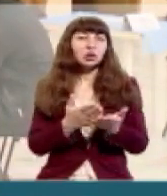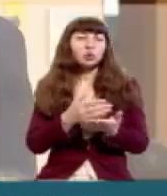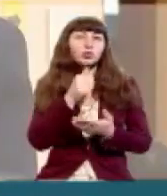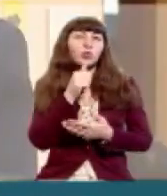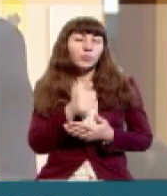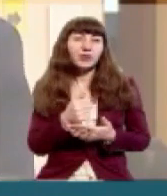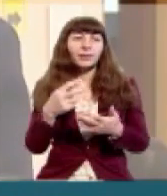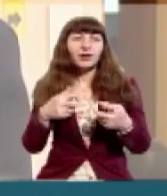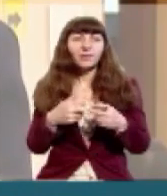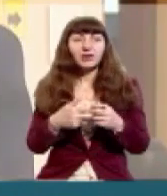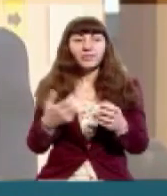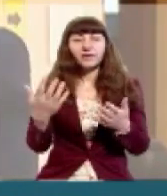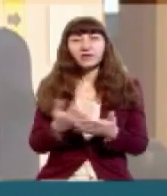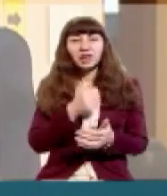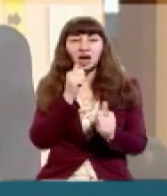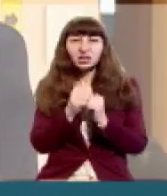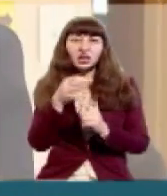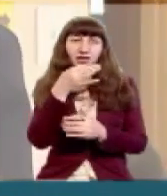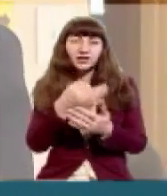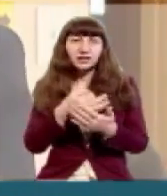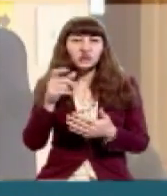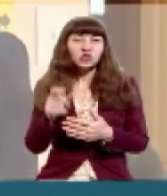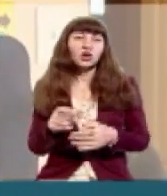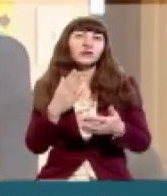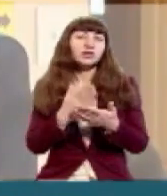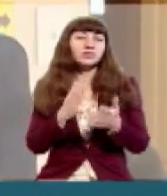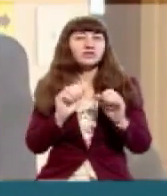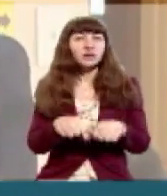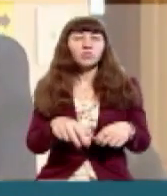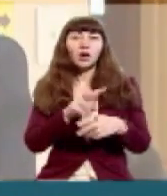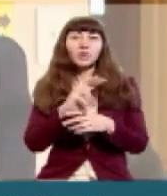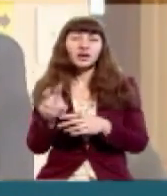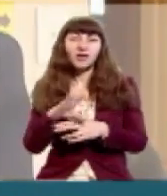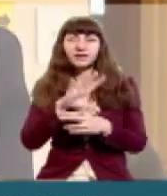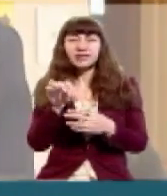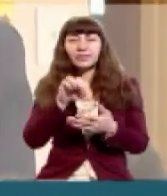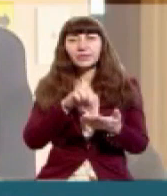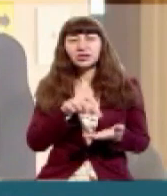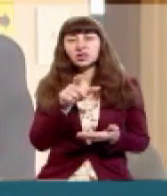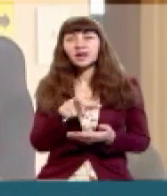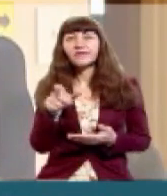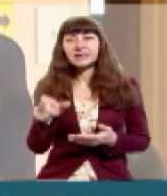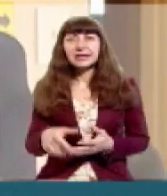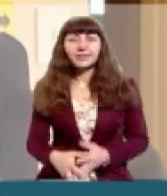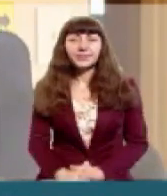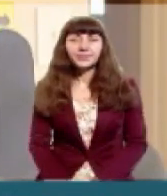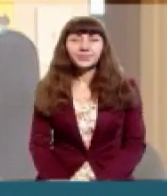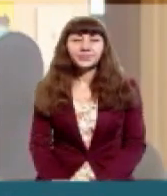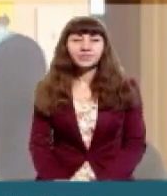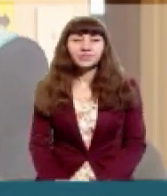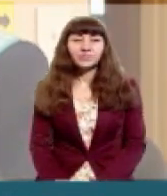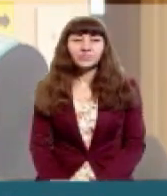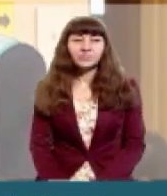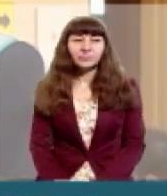қорғау органдарының басшылары сөз сөйледі. Барлық түйткілді мәселелер анықталды. Бүгінгі таңда әрбір есепте тұрған жандардың